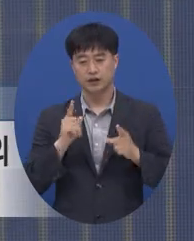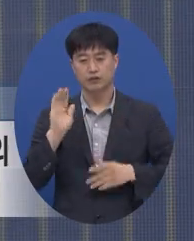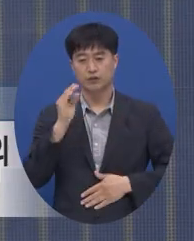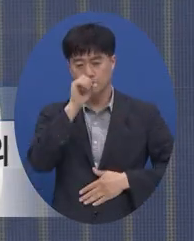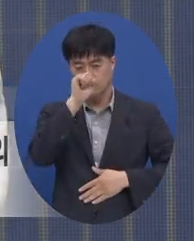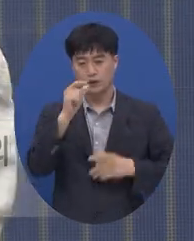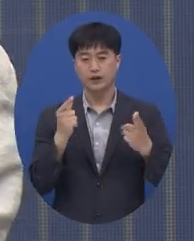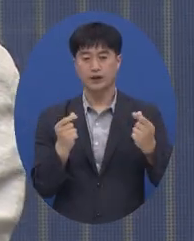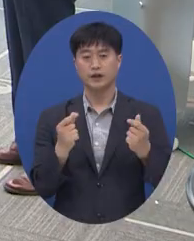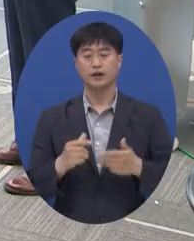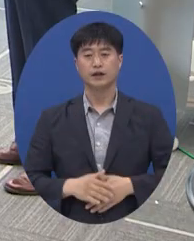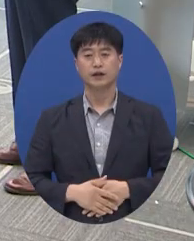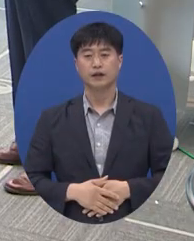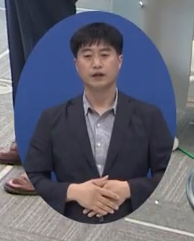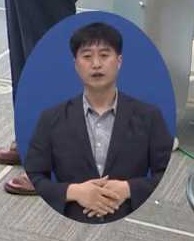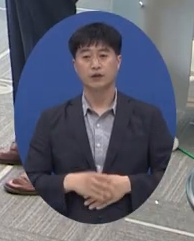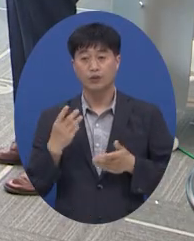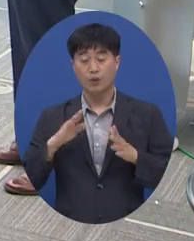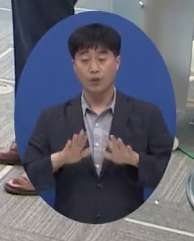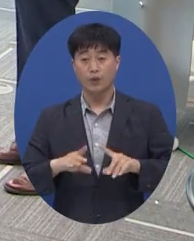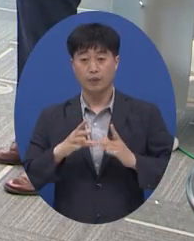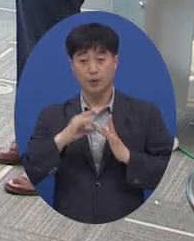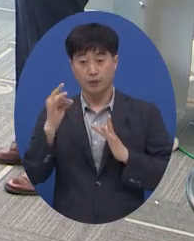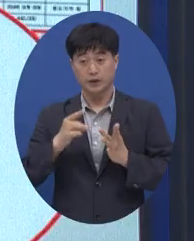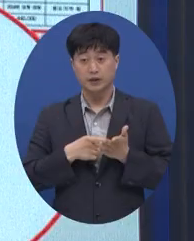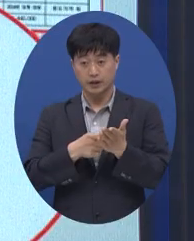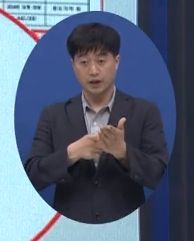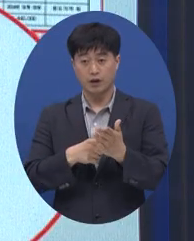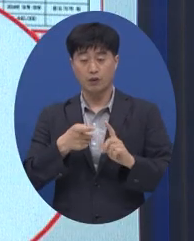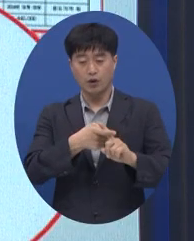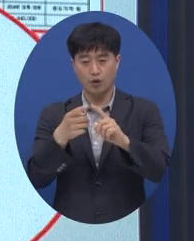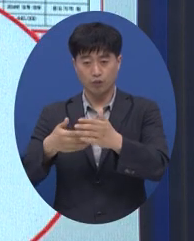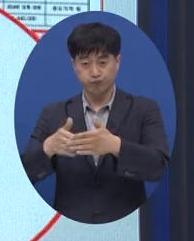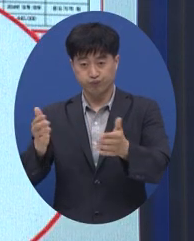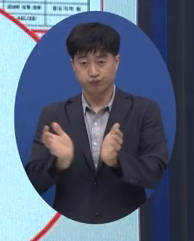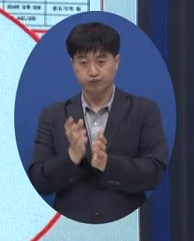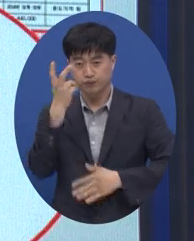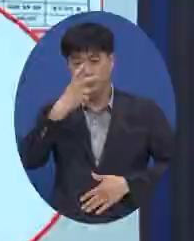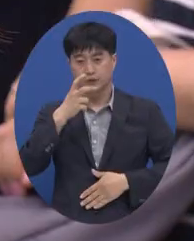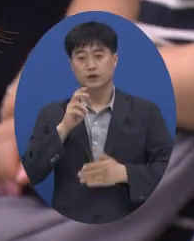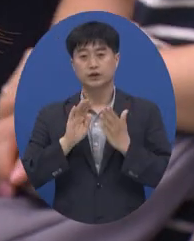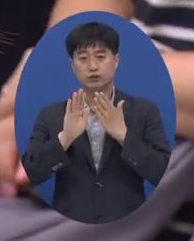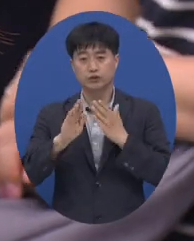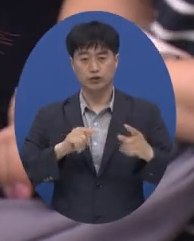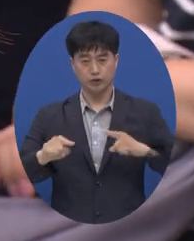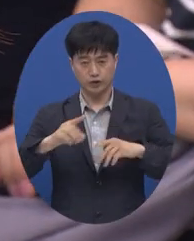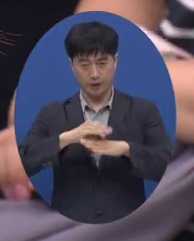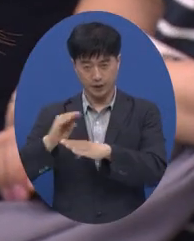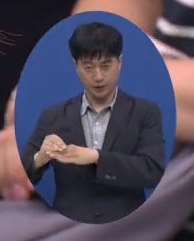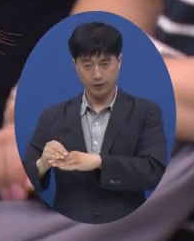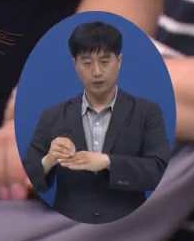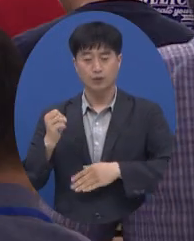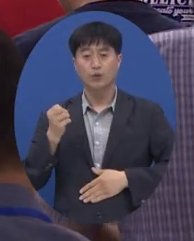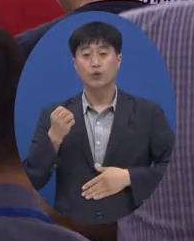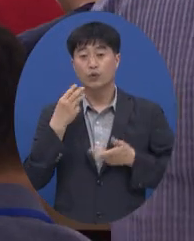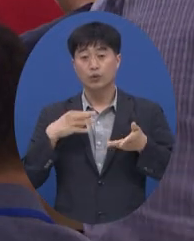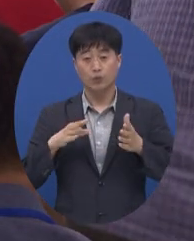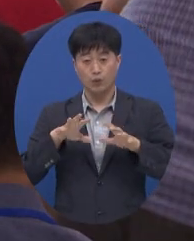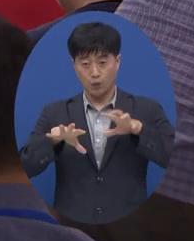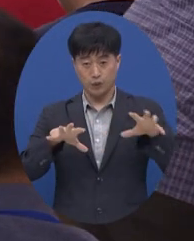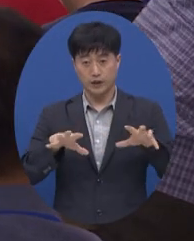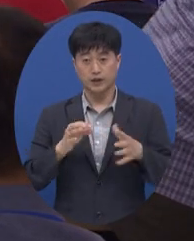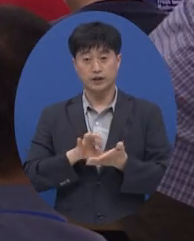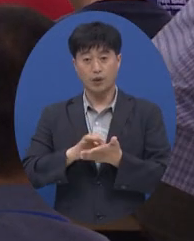계기가 되면 좋겠습니다 도는 올해 선정된 제안을 관련 부서 검토를 통해 정책으로 반영하거나 2 전역에서